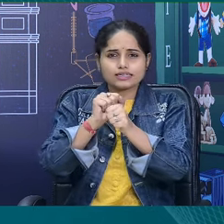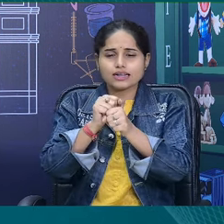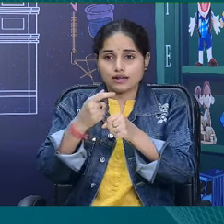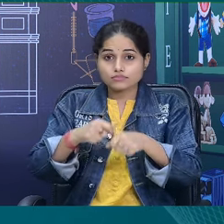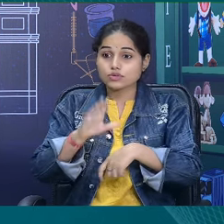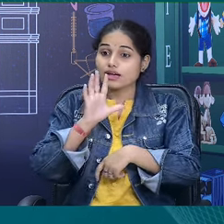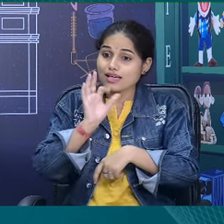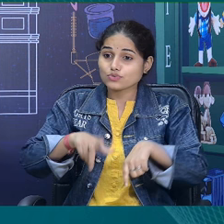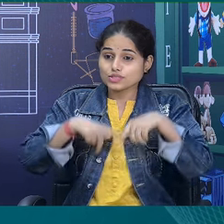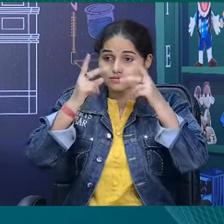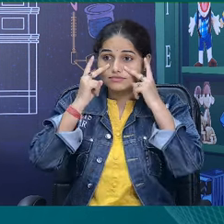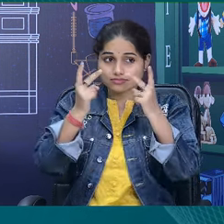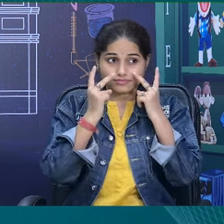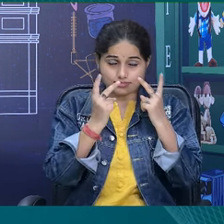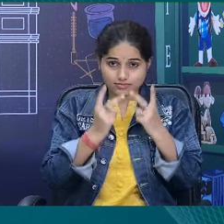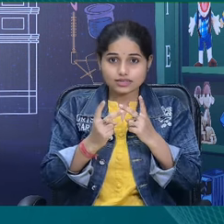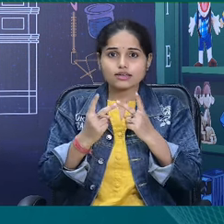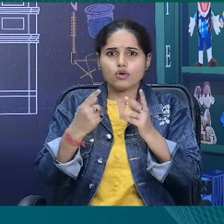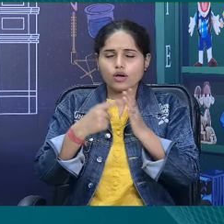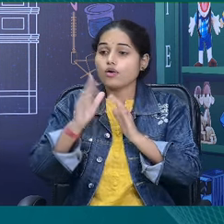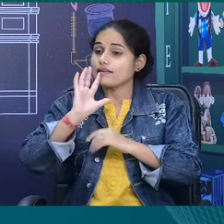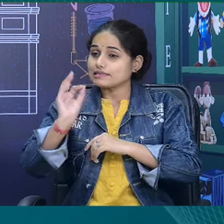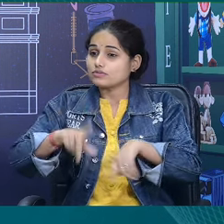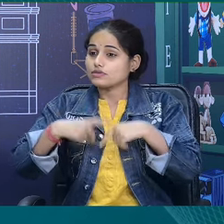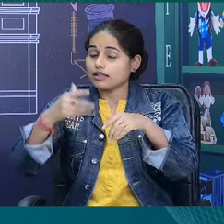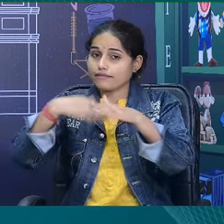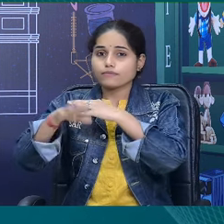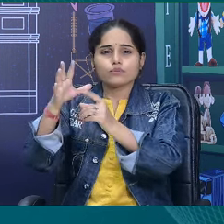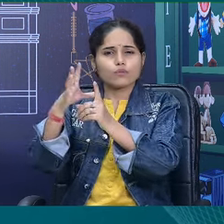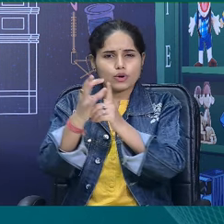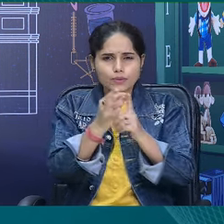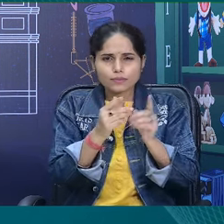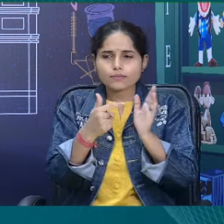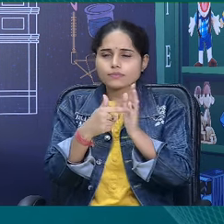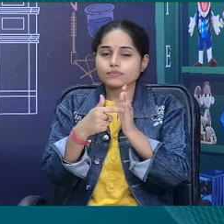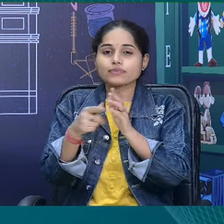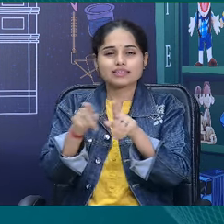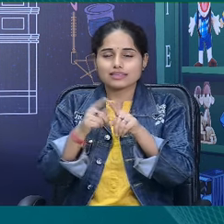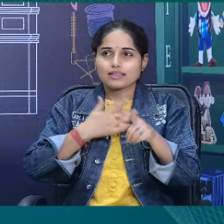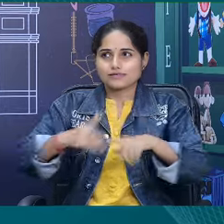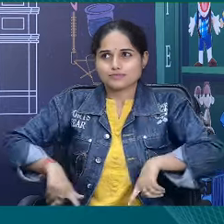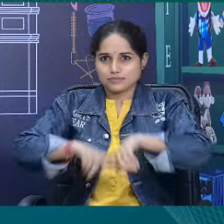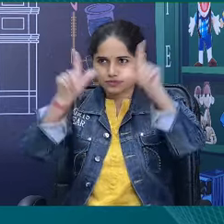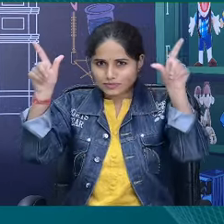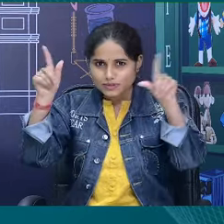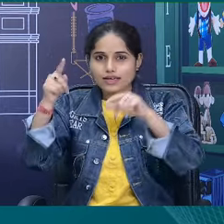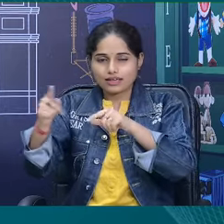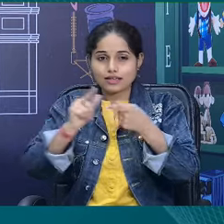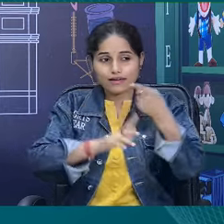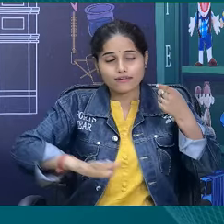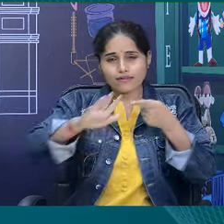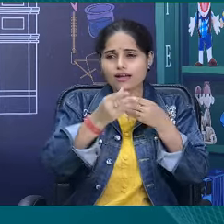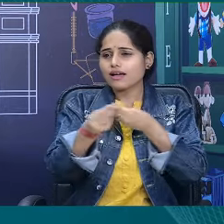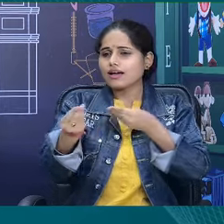हैं जो हमारे रियल लाइफ में चीजें होती हैं चाहे वह हम पेड़ ले ले या हमारे एनवायरमेंट में